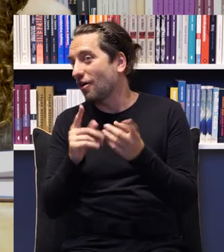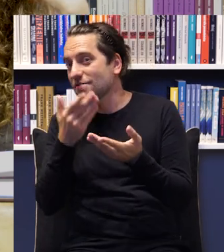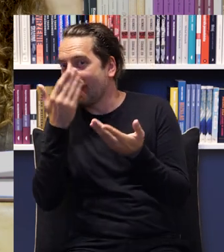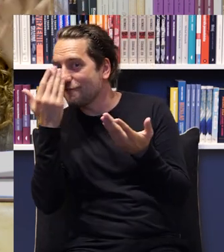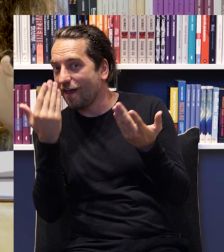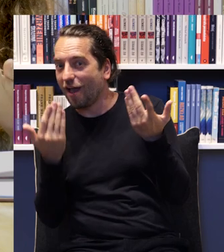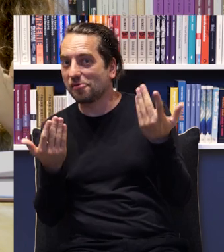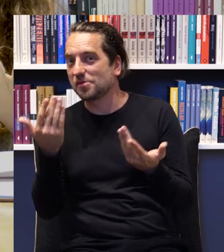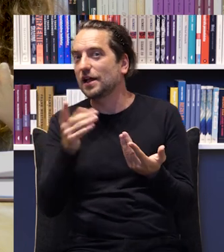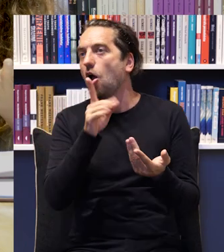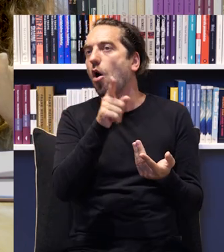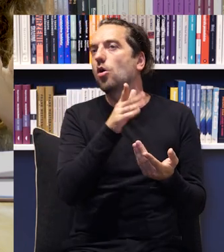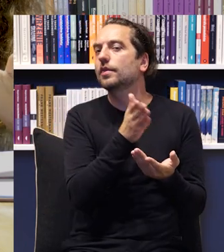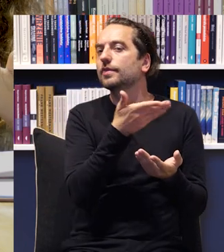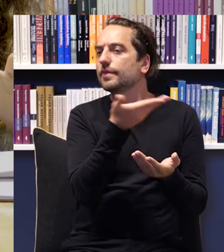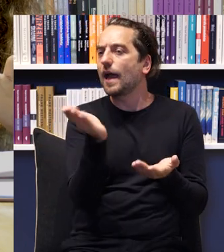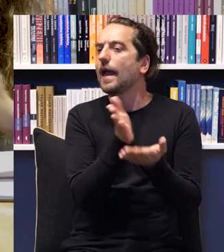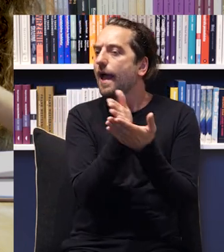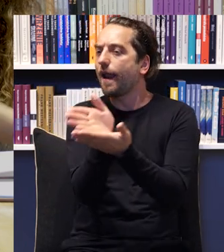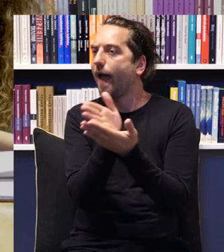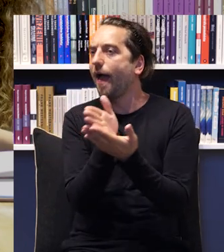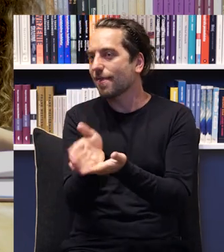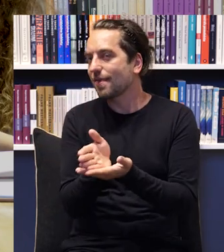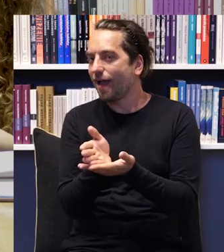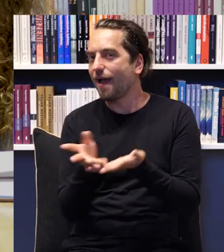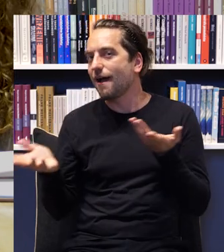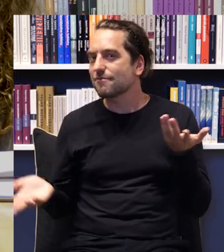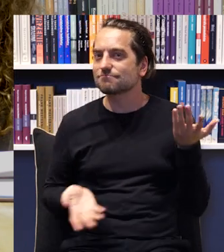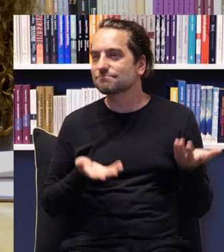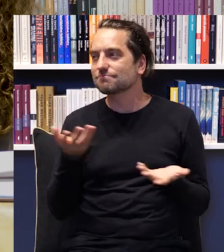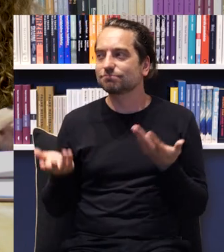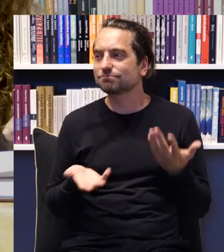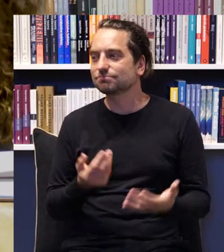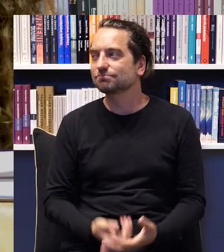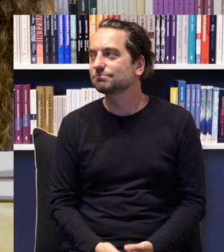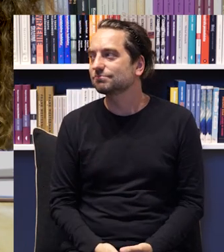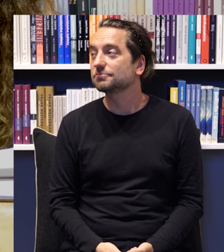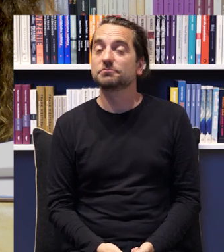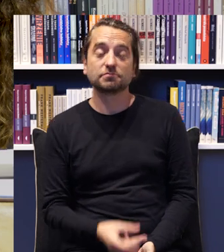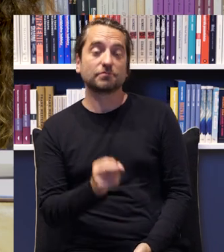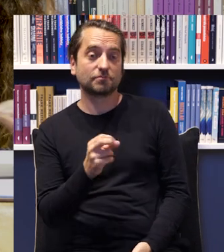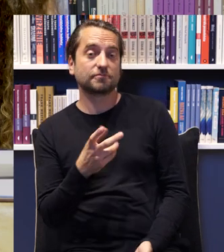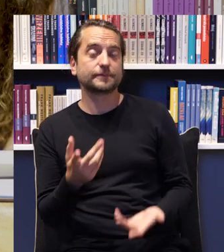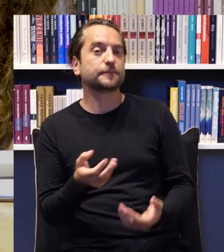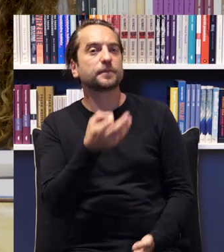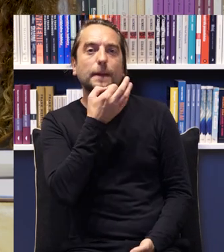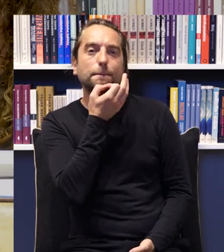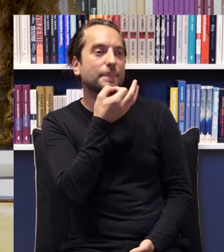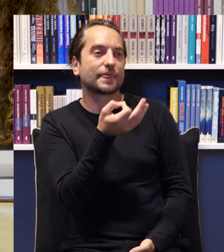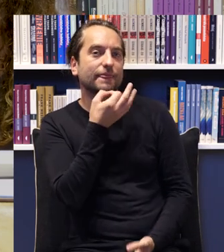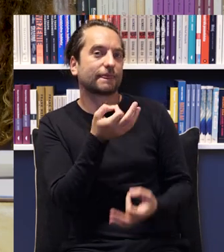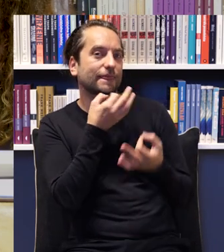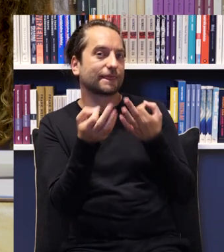się różne jego rady w trakcie snucia refleksji bohaterki. No właśnie, tutaj też jest pytanie, czy to wszystko